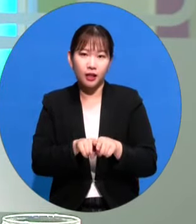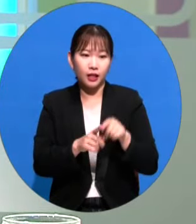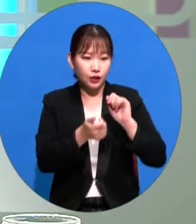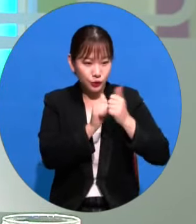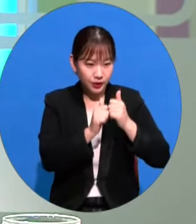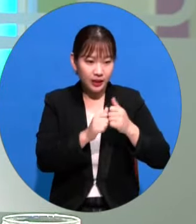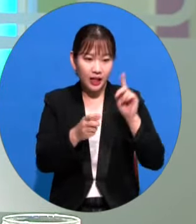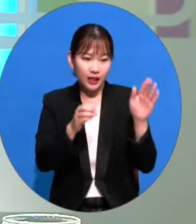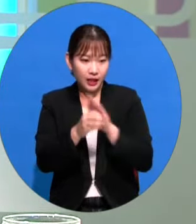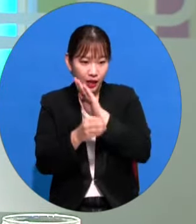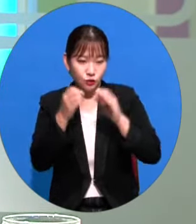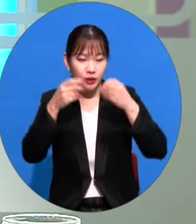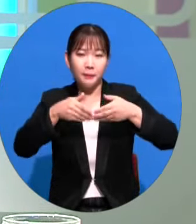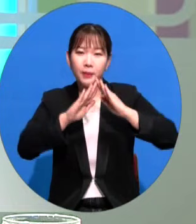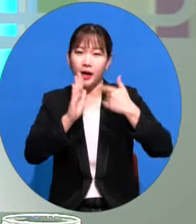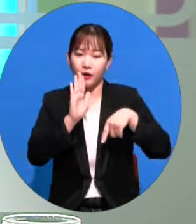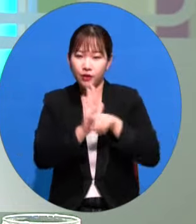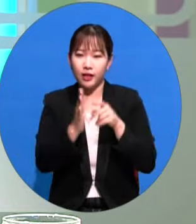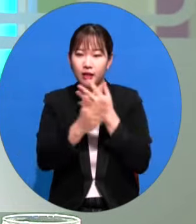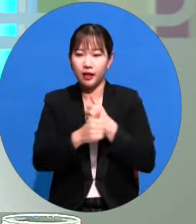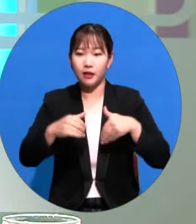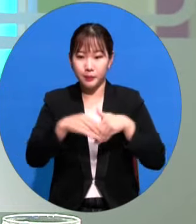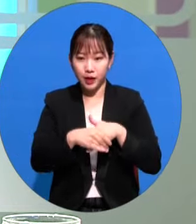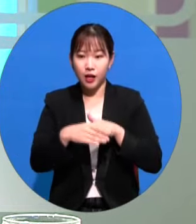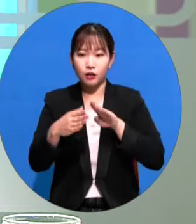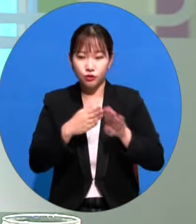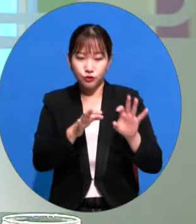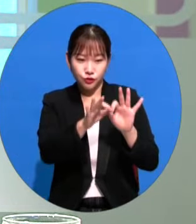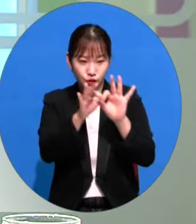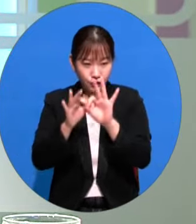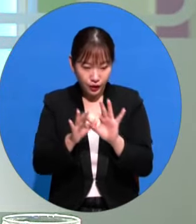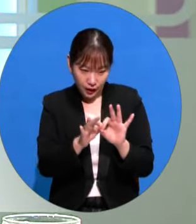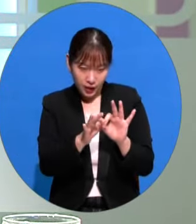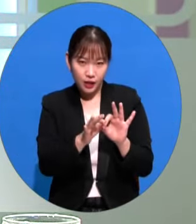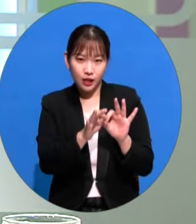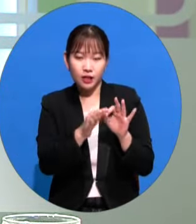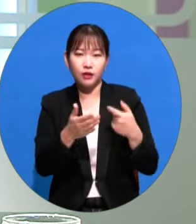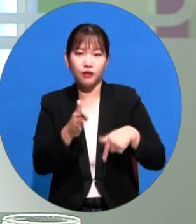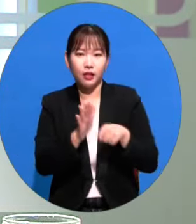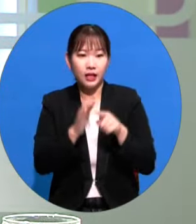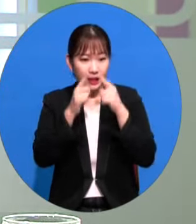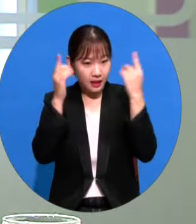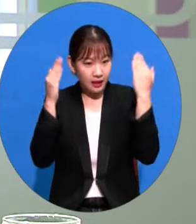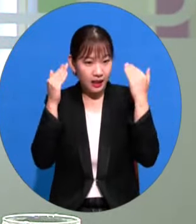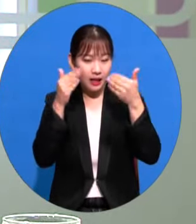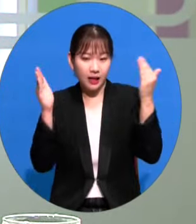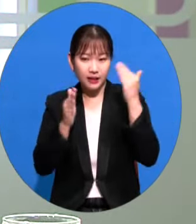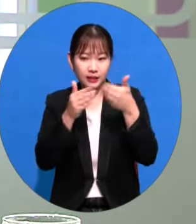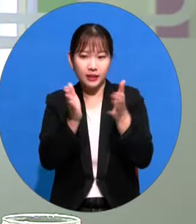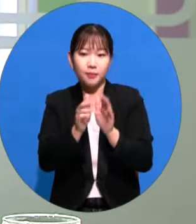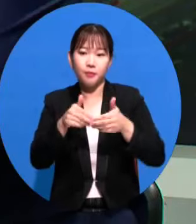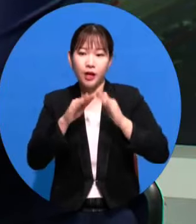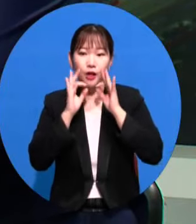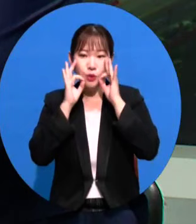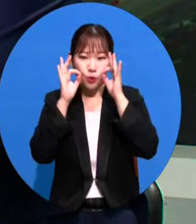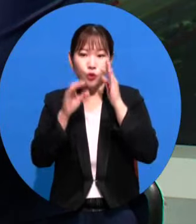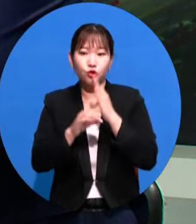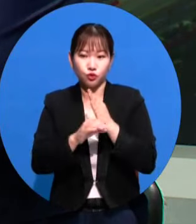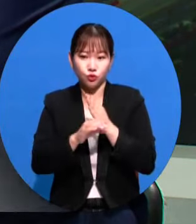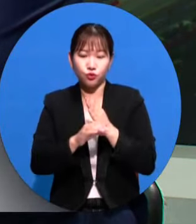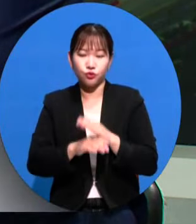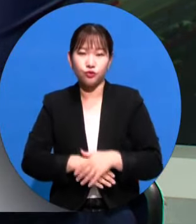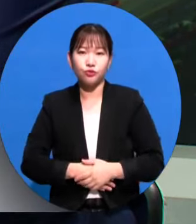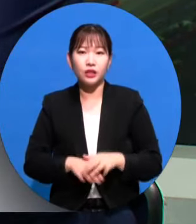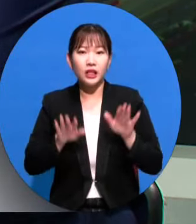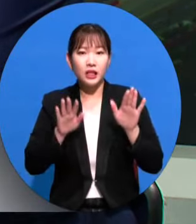할 수 있도록 현재 MOU를 체결하고 연계 육성을 위한 대학팀 창단에도 계속 노력하고 있습니다. 네, 그렇군요. 네, 회장님,